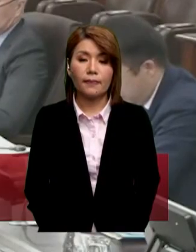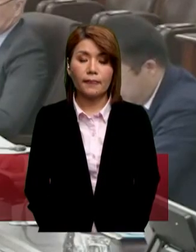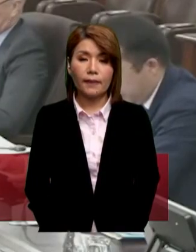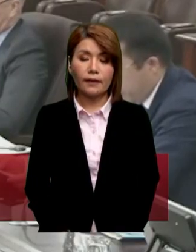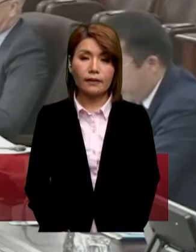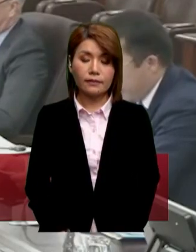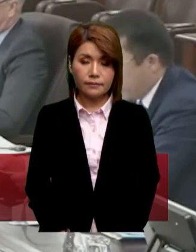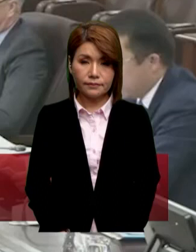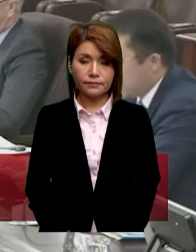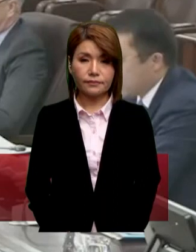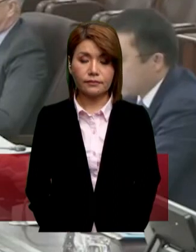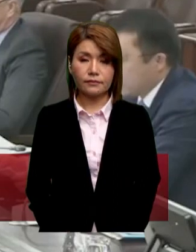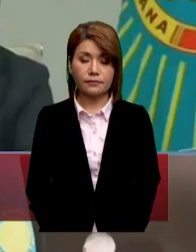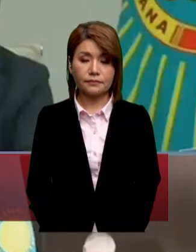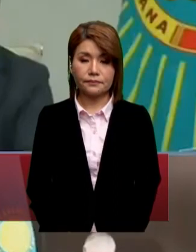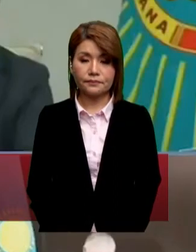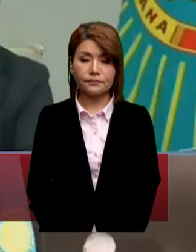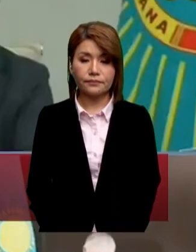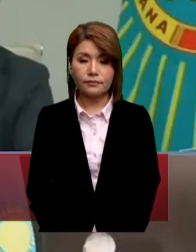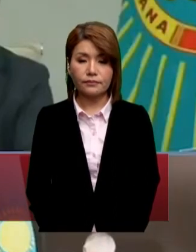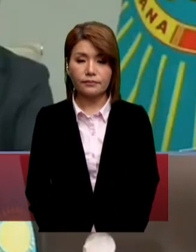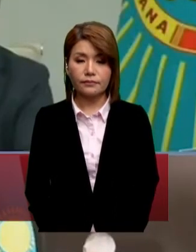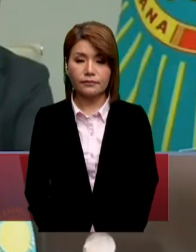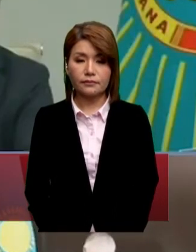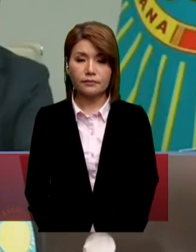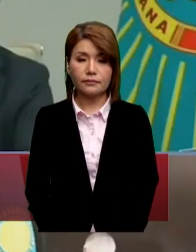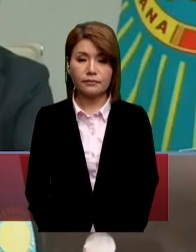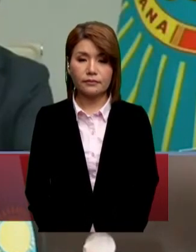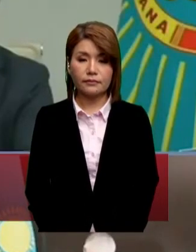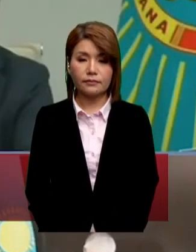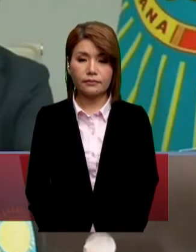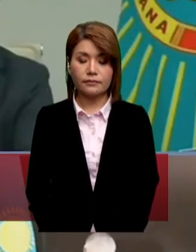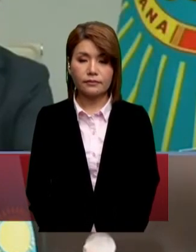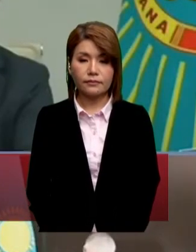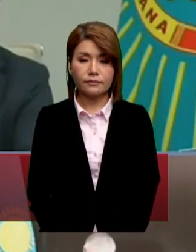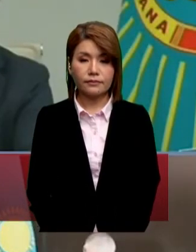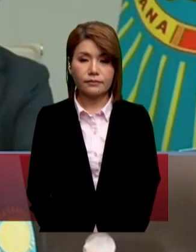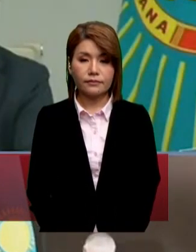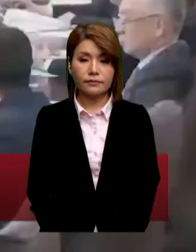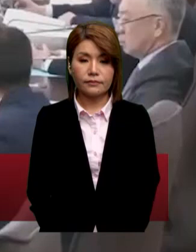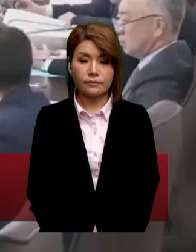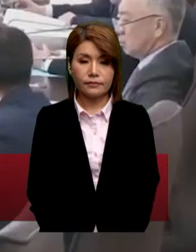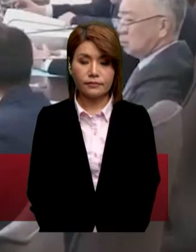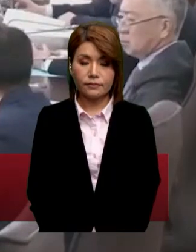Әкімдерге бағаны ұстау үшін қажетті тетіктердің барлығын бердік, қаржы да бөлінді, бірақ баға бәрібір өсіп келе жатыр.